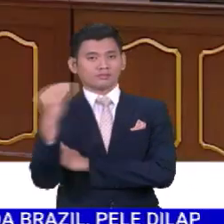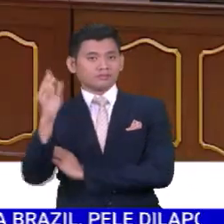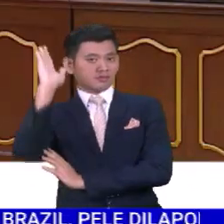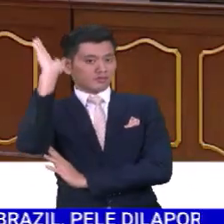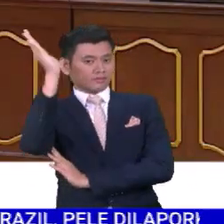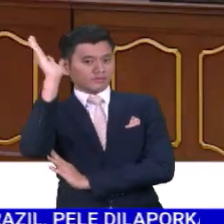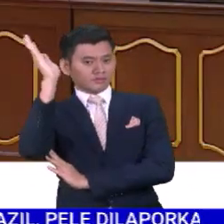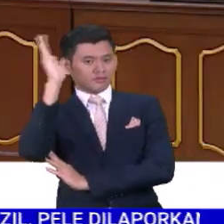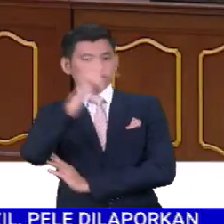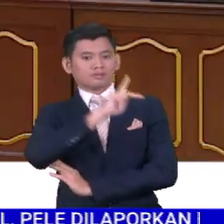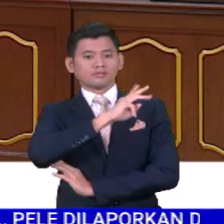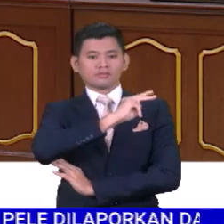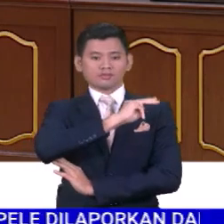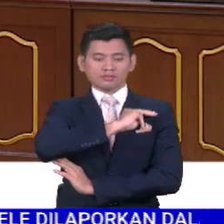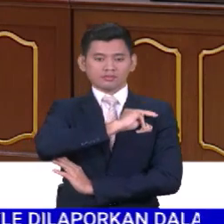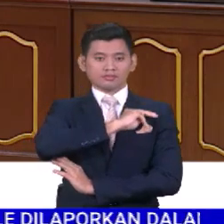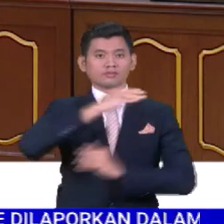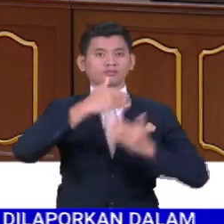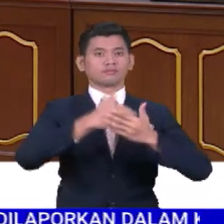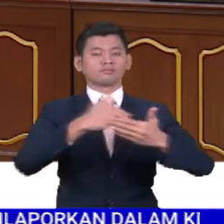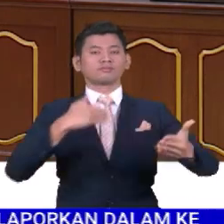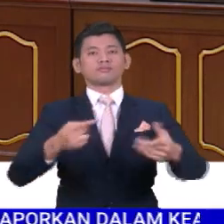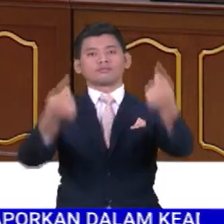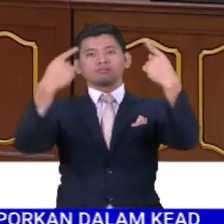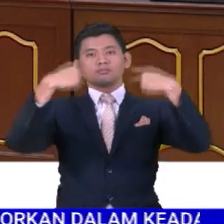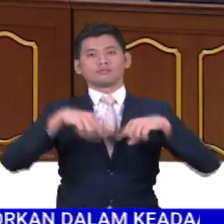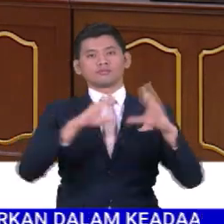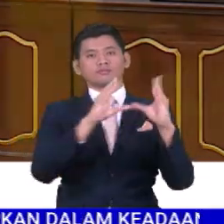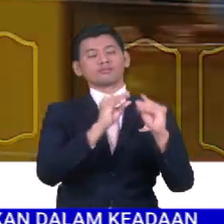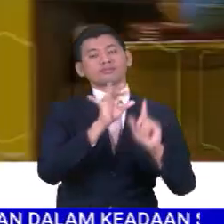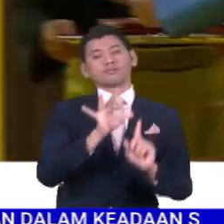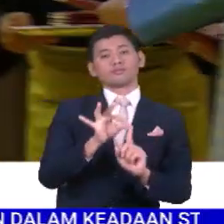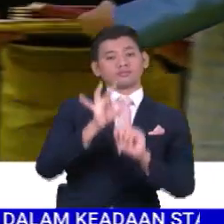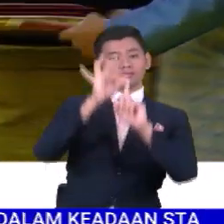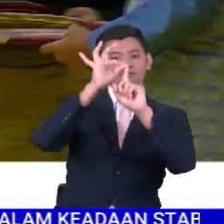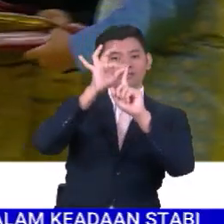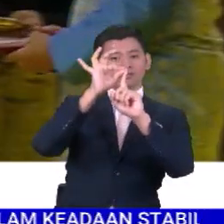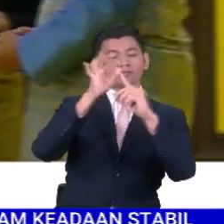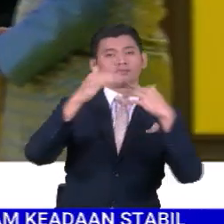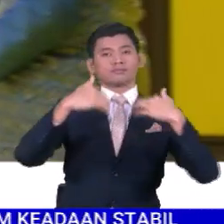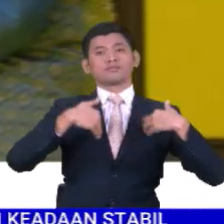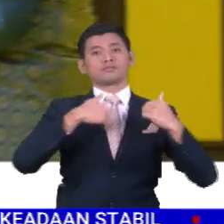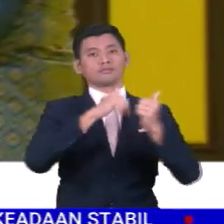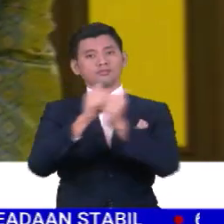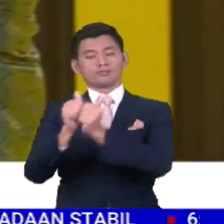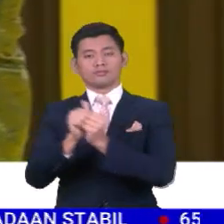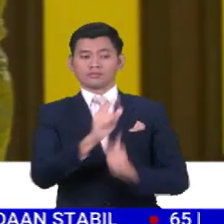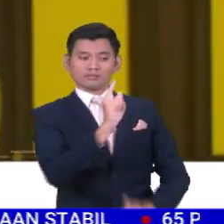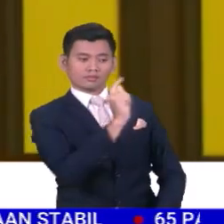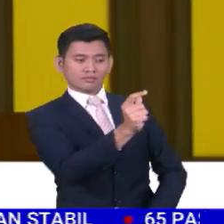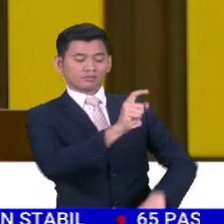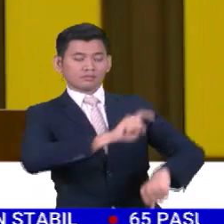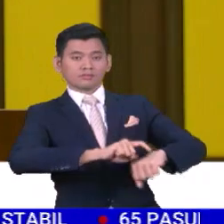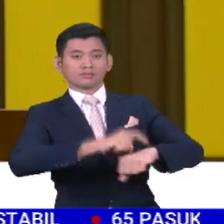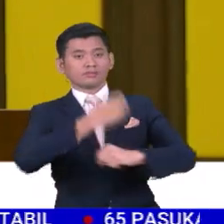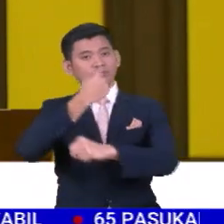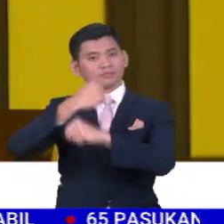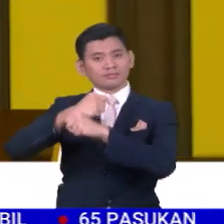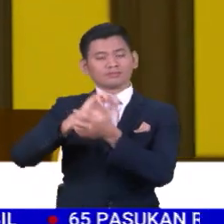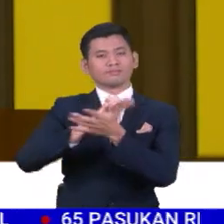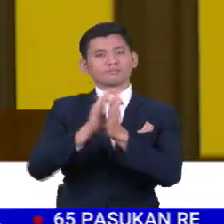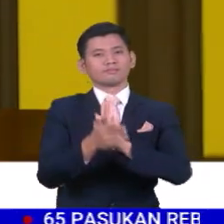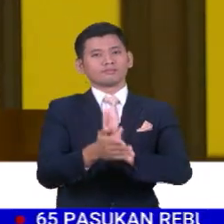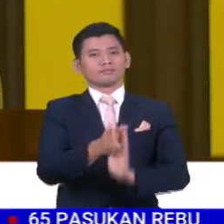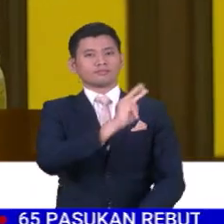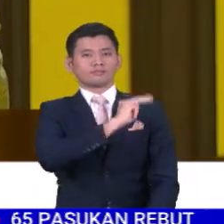takliman di Kementerian sebelum menghadiri musyawarah khas itu drop mengadakan sesi merekam waktu tugas sebagai Menteri